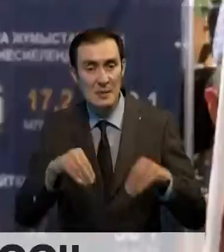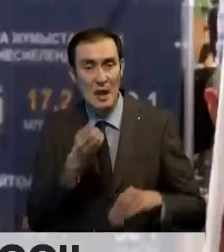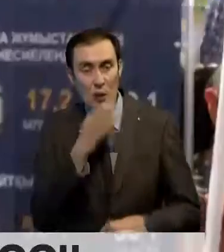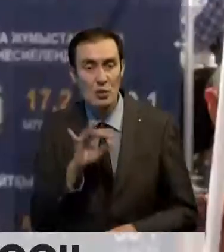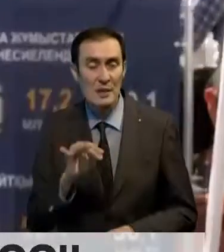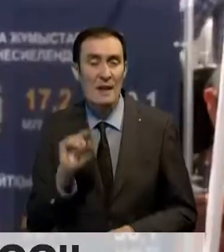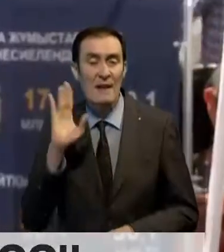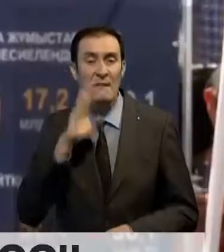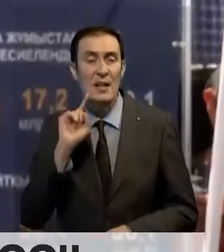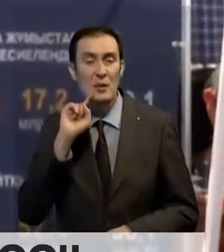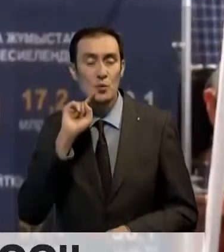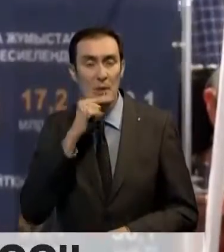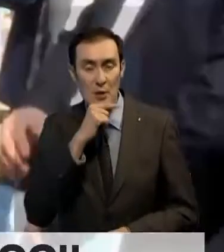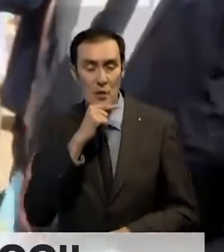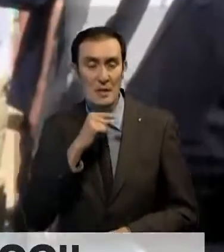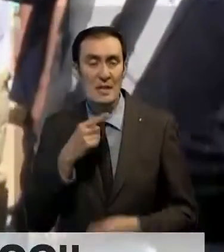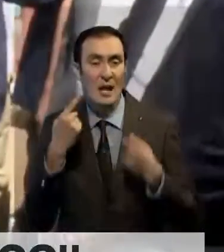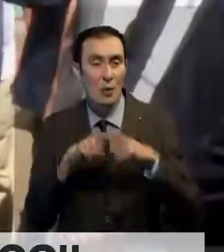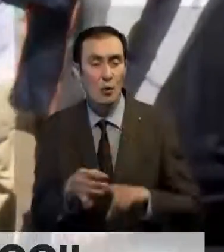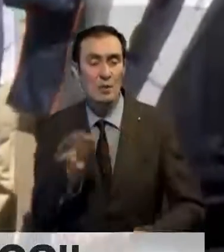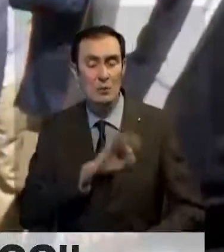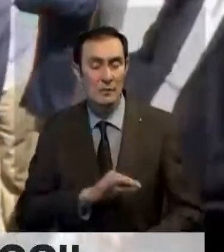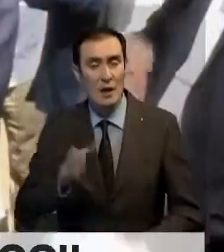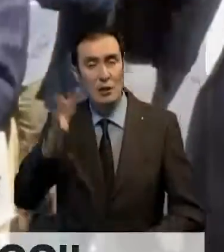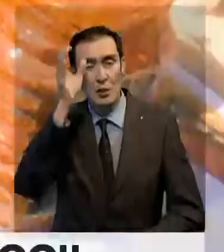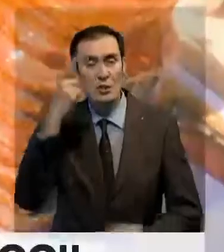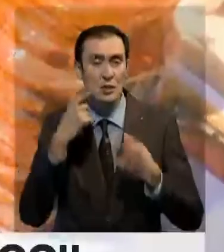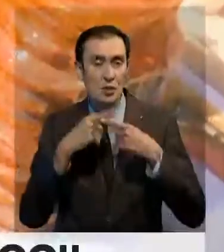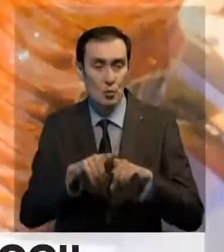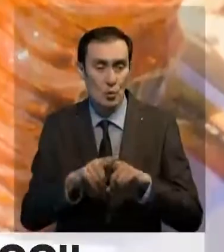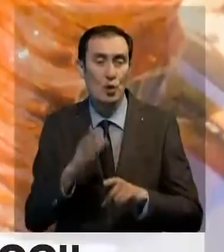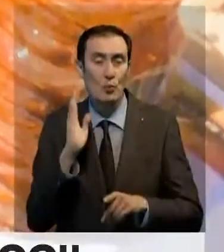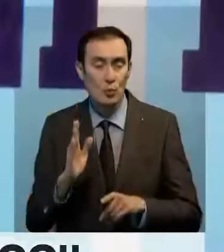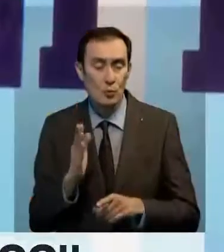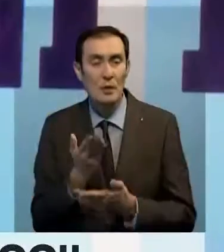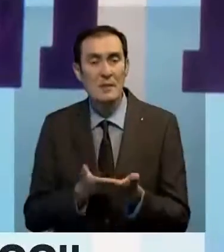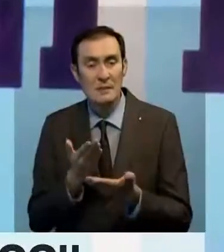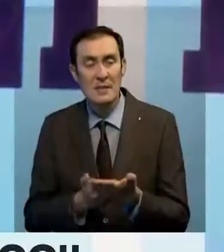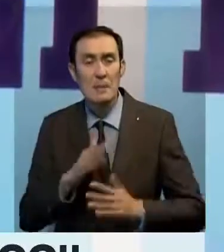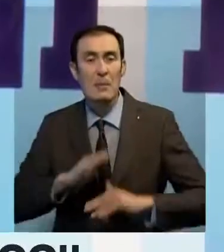технологии. Новые удобрения, отмечают ученые. Научные институты готовы делиться и практическим опытом.